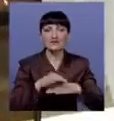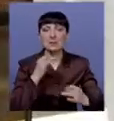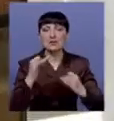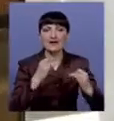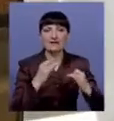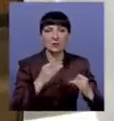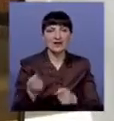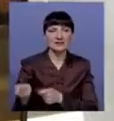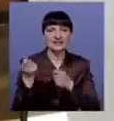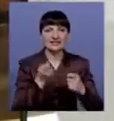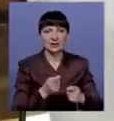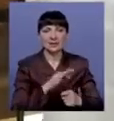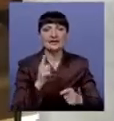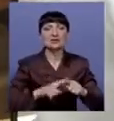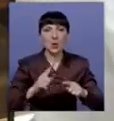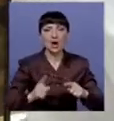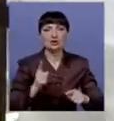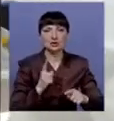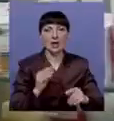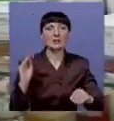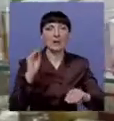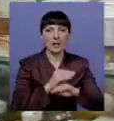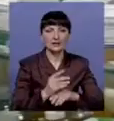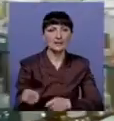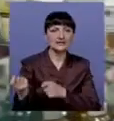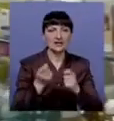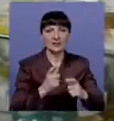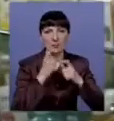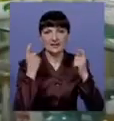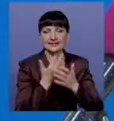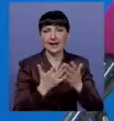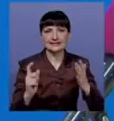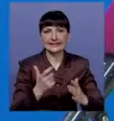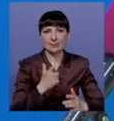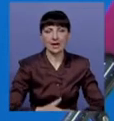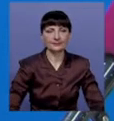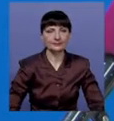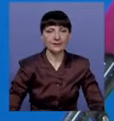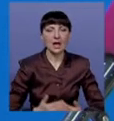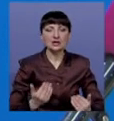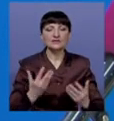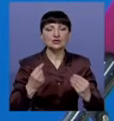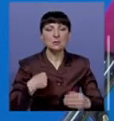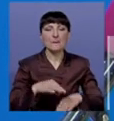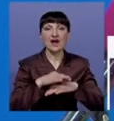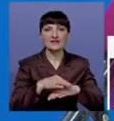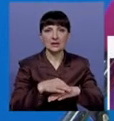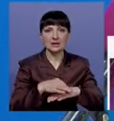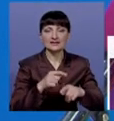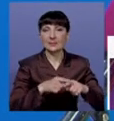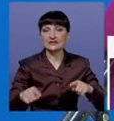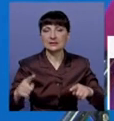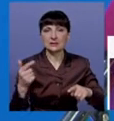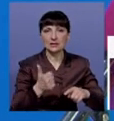переговоры с поставщиками и скоро ожидаются дополнительные поставки. На сегодняшний день мы провели за последние